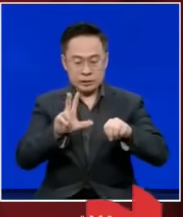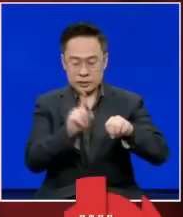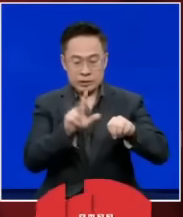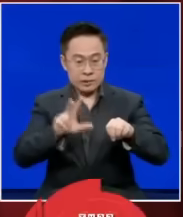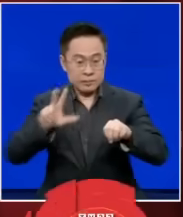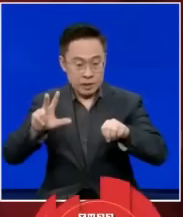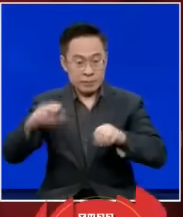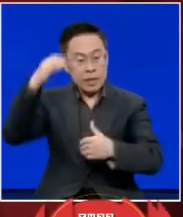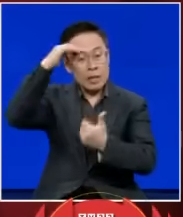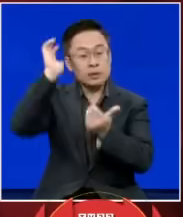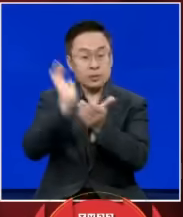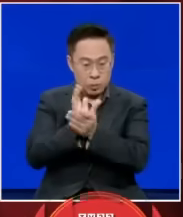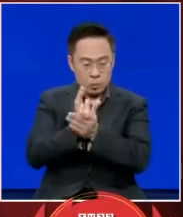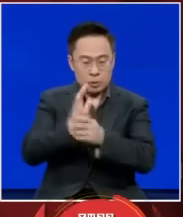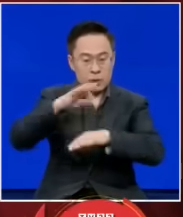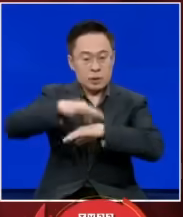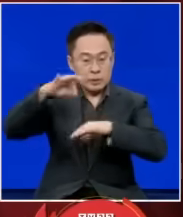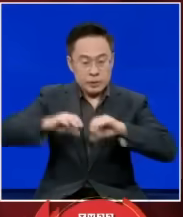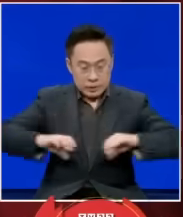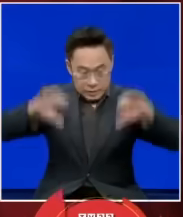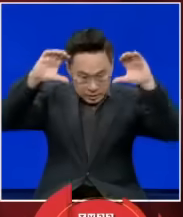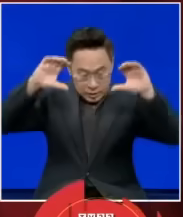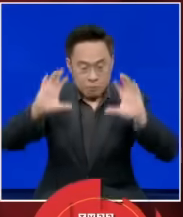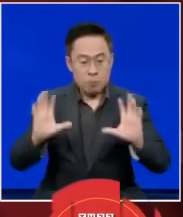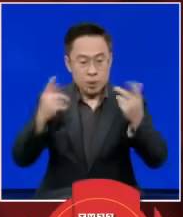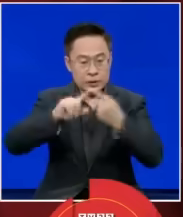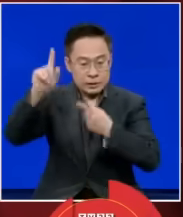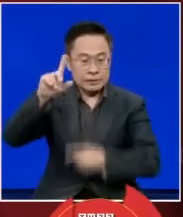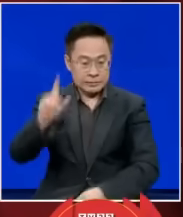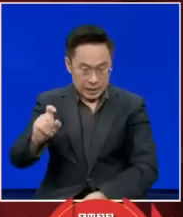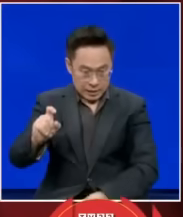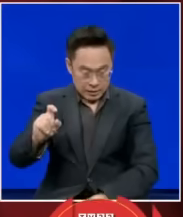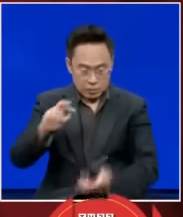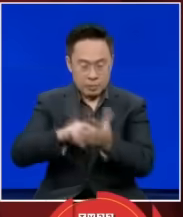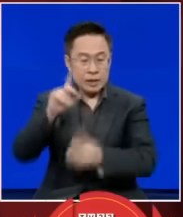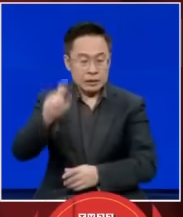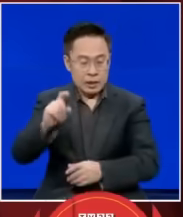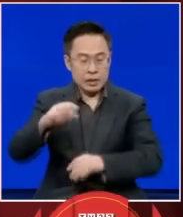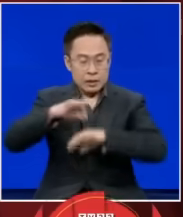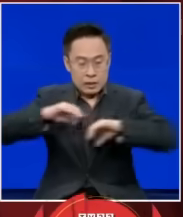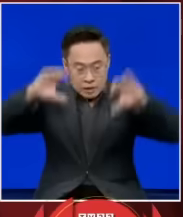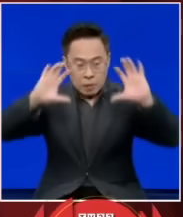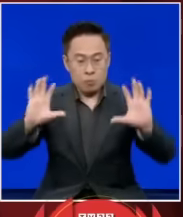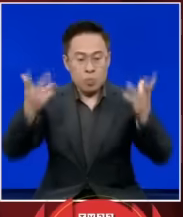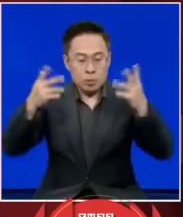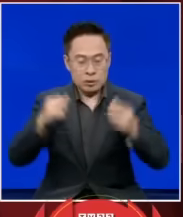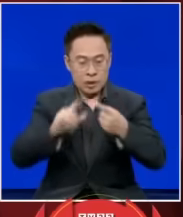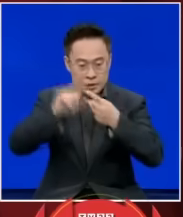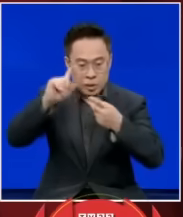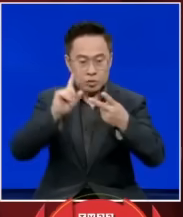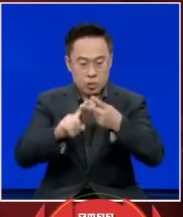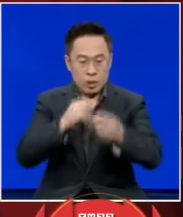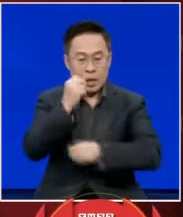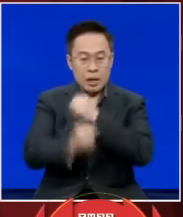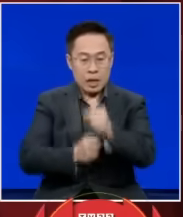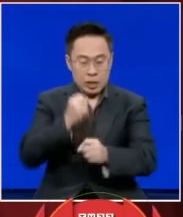จออกจากราชการเมื่อ1ตาย อ ันนี้ยังต้องออกอยู่แล้วเนี่ยนะครับ2คือพ้นจากราชการตามกฎหมายว่